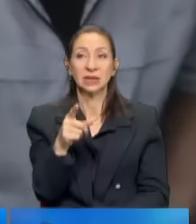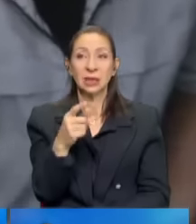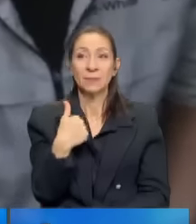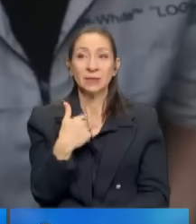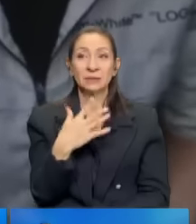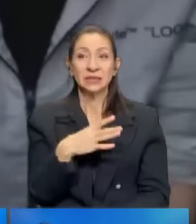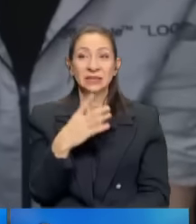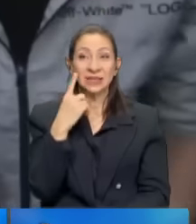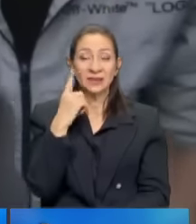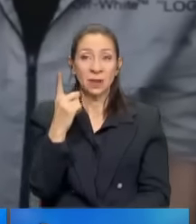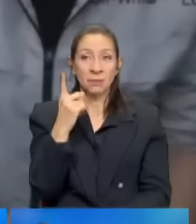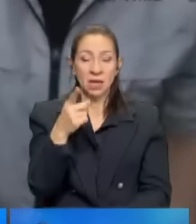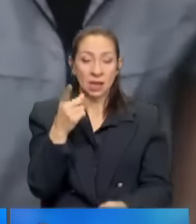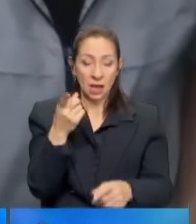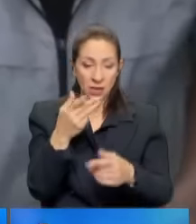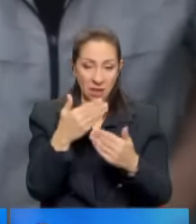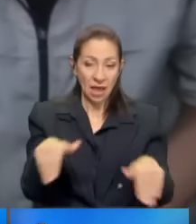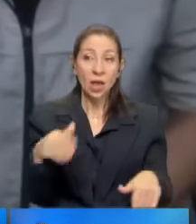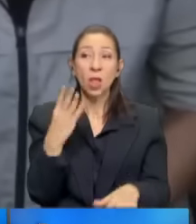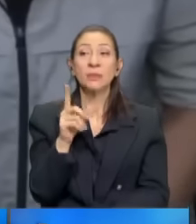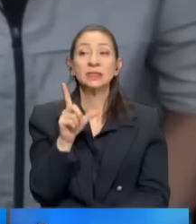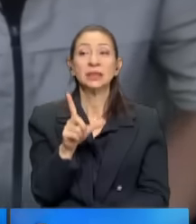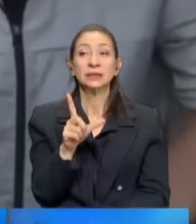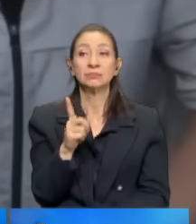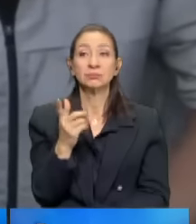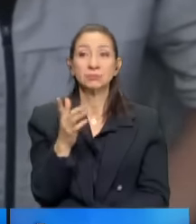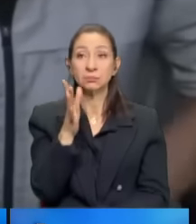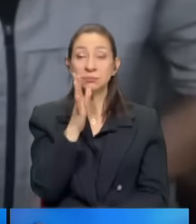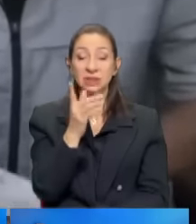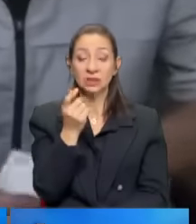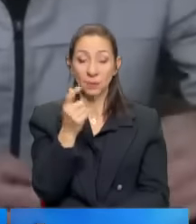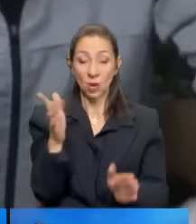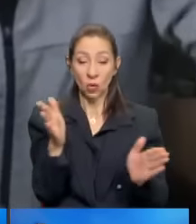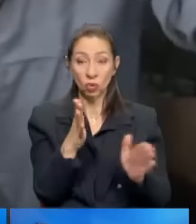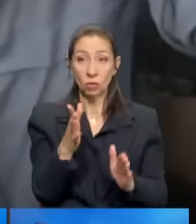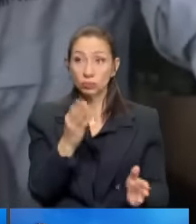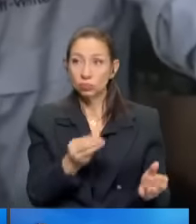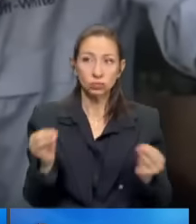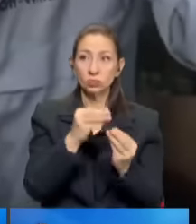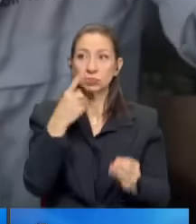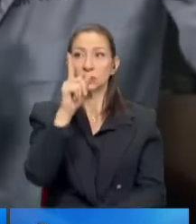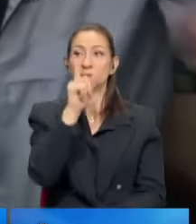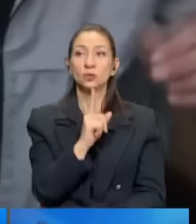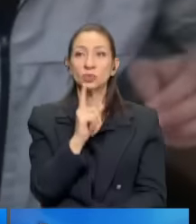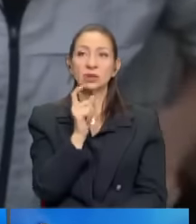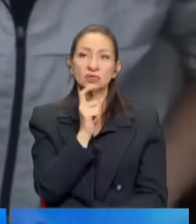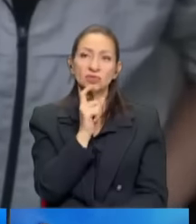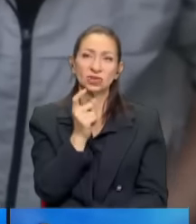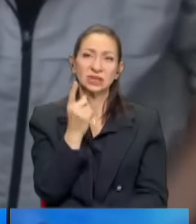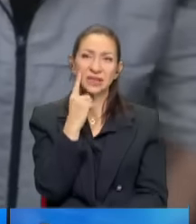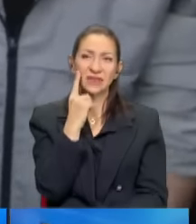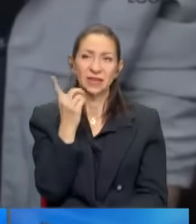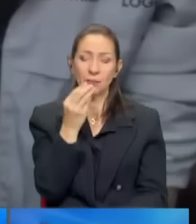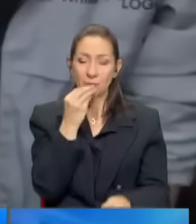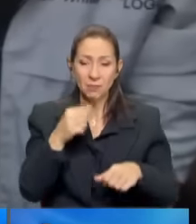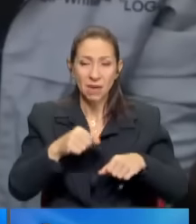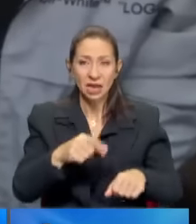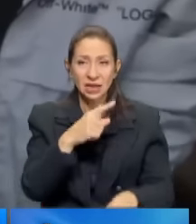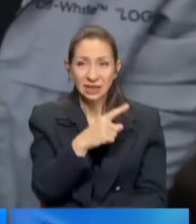istediğim devletin bir an bunların önünü kesmesi yani 500 liralık bir unu bir anda bir 100 yapmaları yanlış devlet